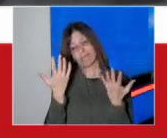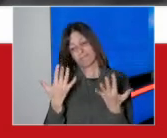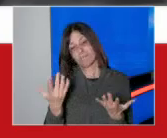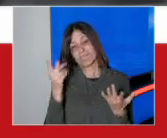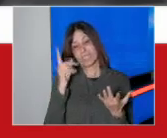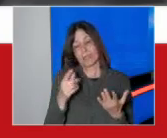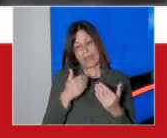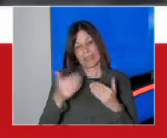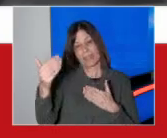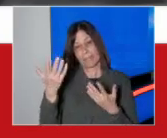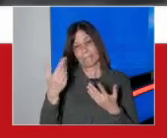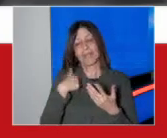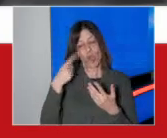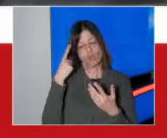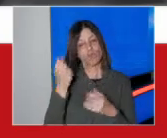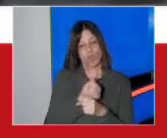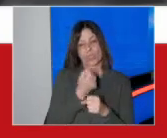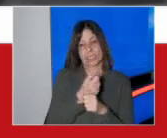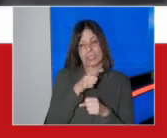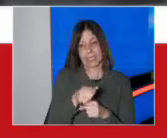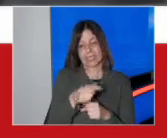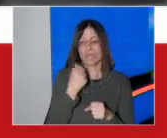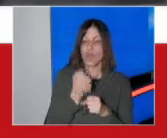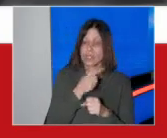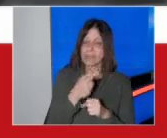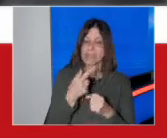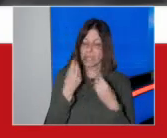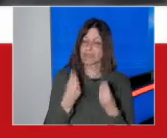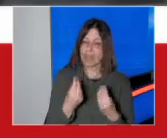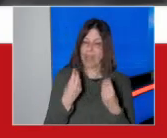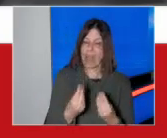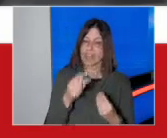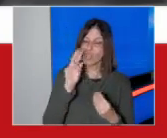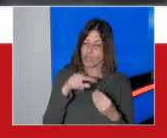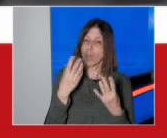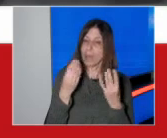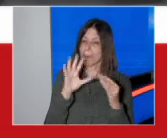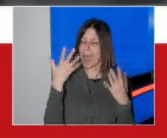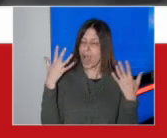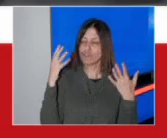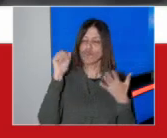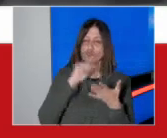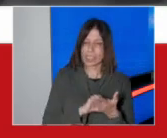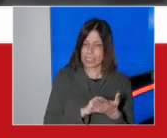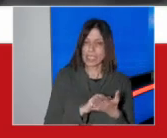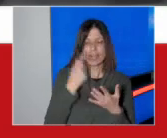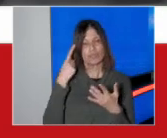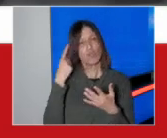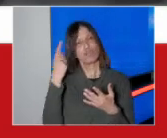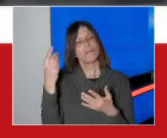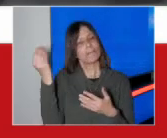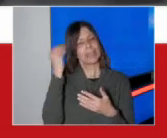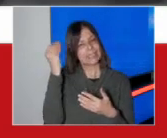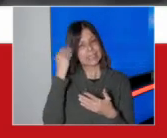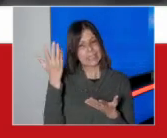צריכים להתקדם, אני חושב שאנחנו עושים את זה, ועושים את זה בצעדים מדודים, יש עוד הרבה מה להשקיע, אני חושב בארץ, אני חושב על בתי ספר